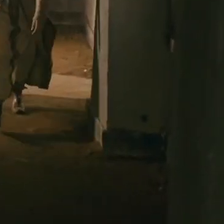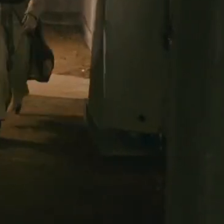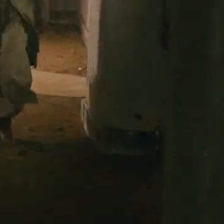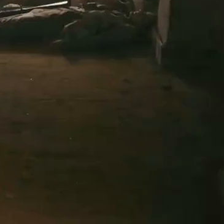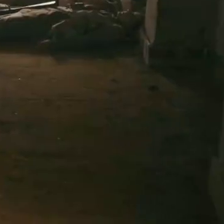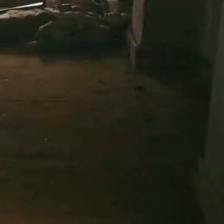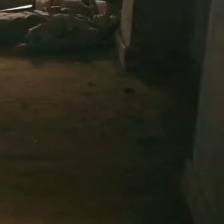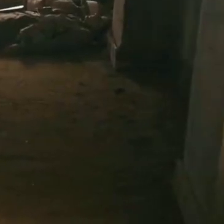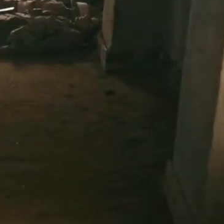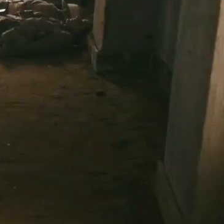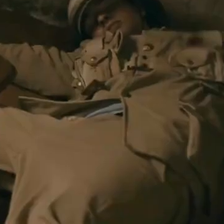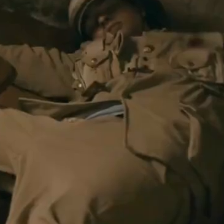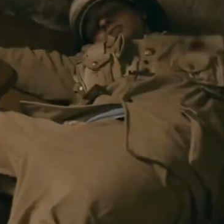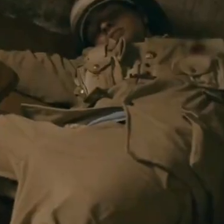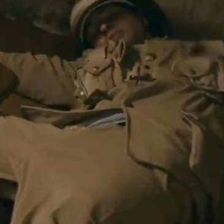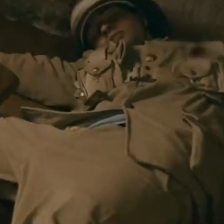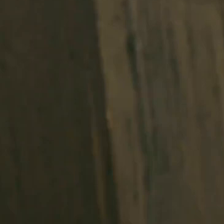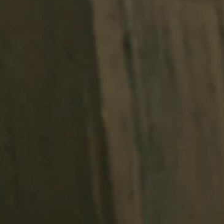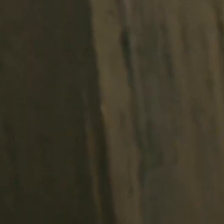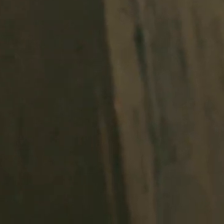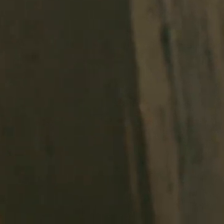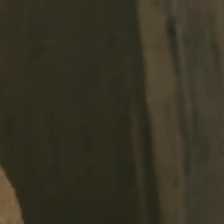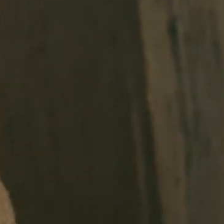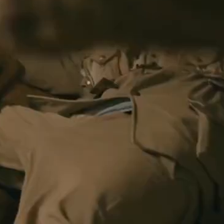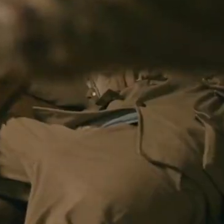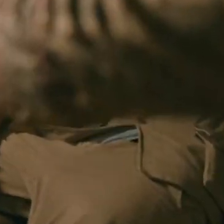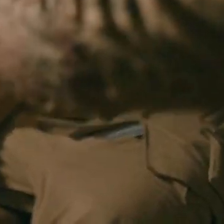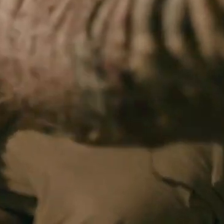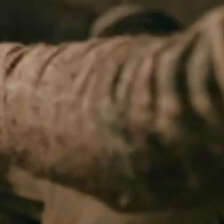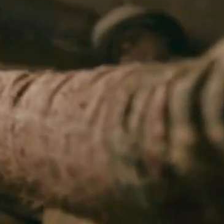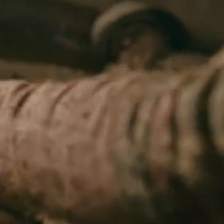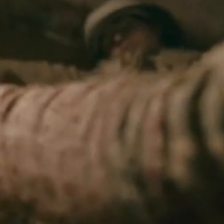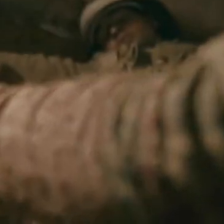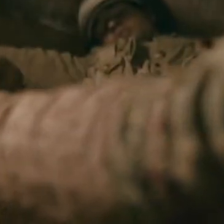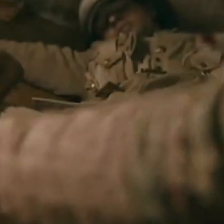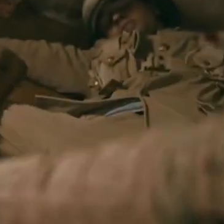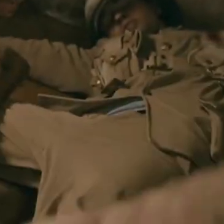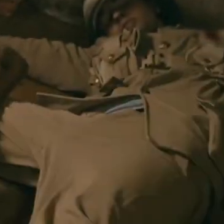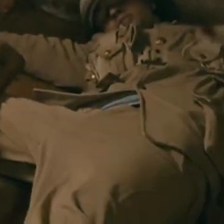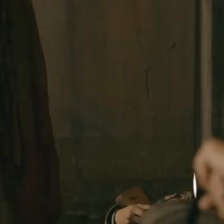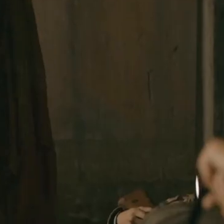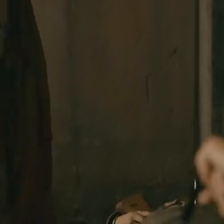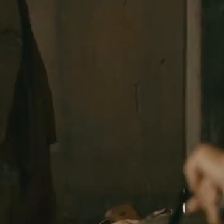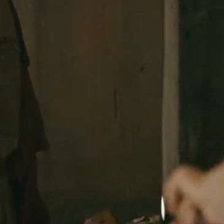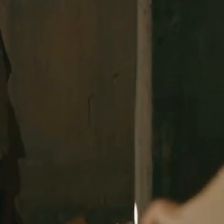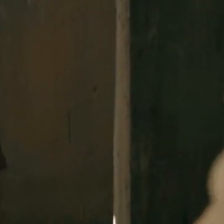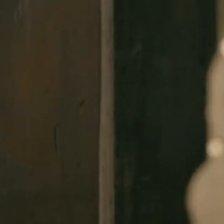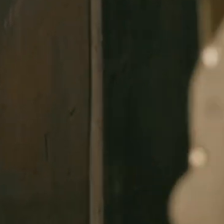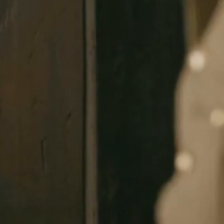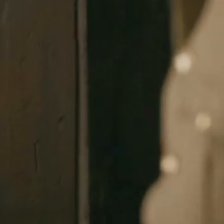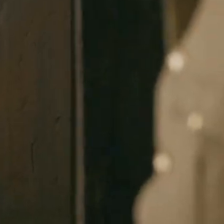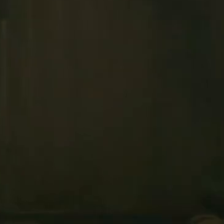Kapının önünde duran Zeynep koridorun ucuna kadar koştu. Kalkmaya çalışan yaralı İngiliz'i soğukkanlı ifadesiyle vurdu.